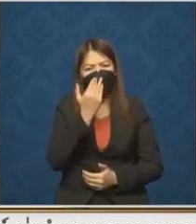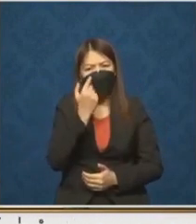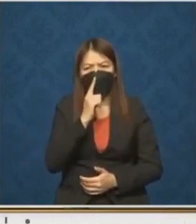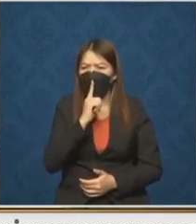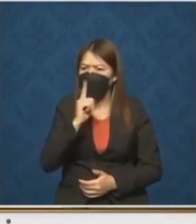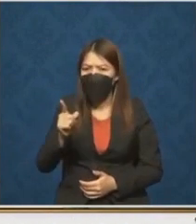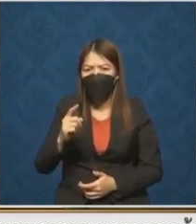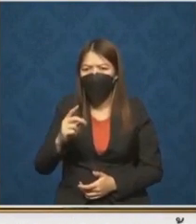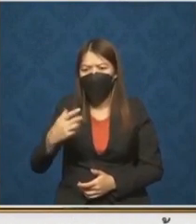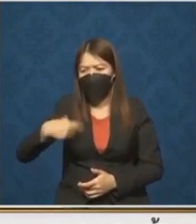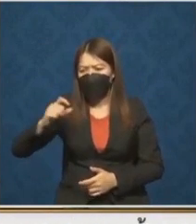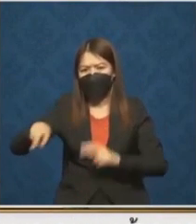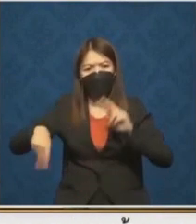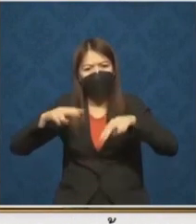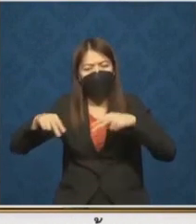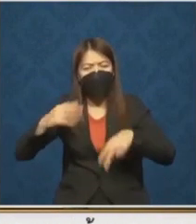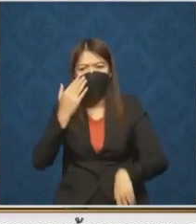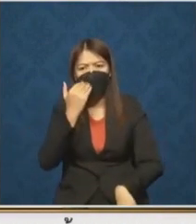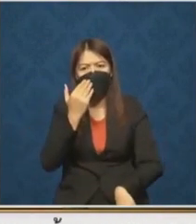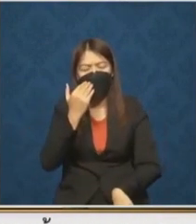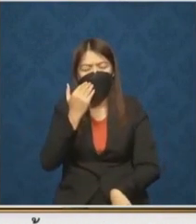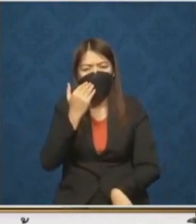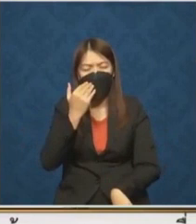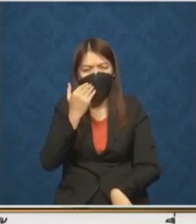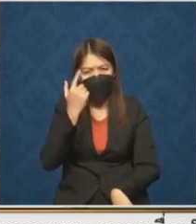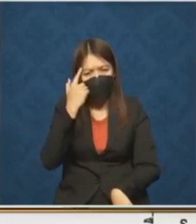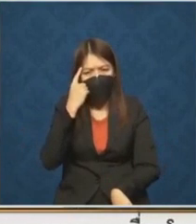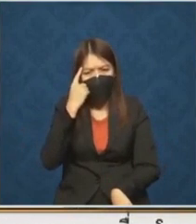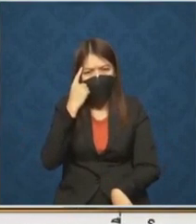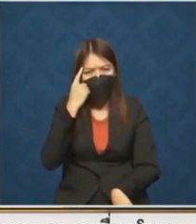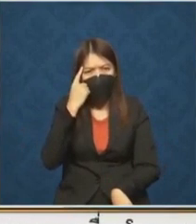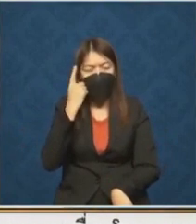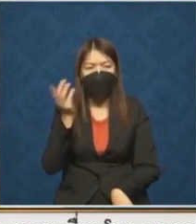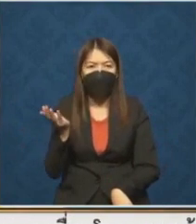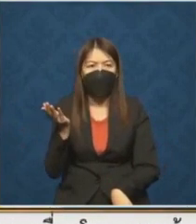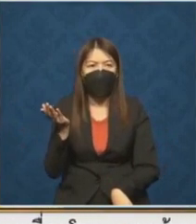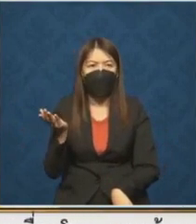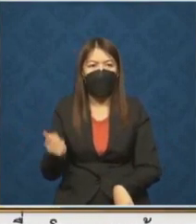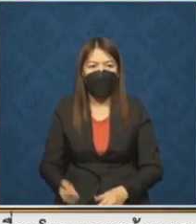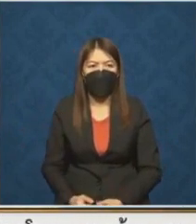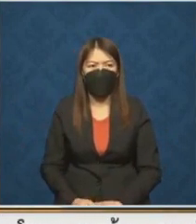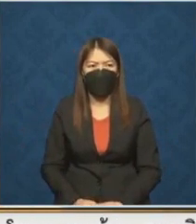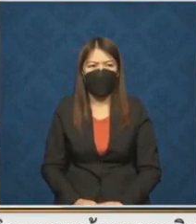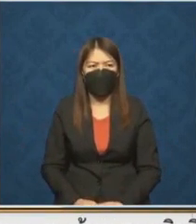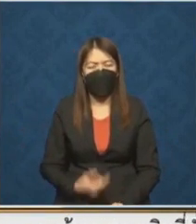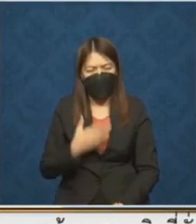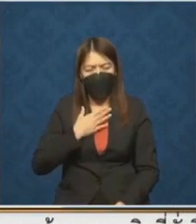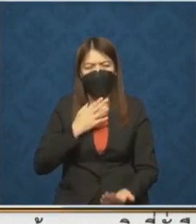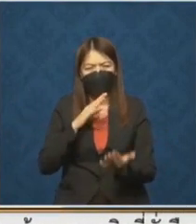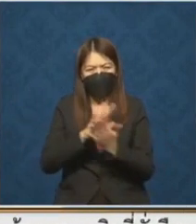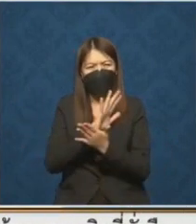ฟ้องสารปกคองอันนี้เปเรื่องที่นาเป็นห่งมากแล้วผมได้อ่านดูคำฟ้องในสารปกคอง